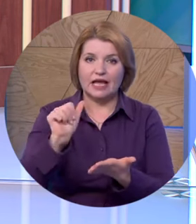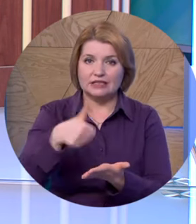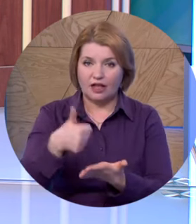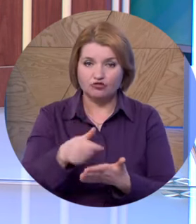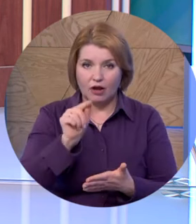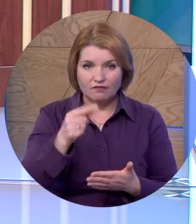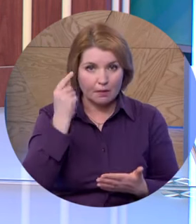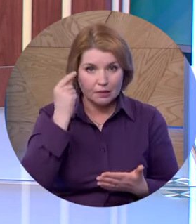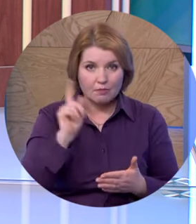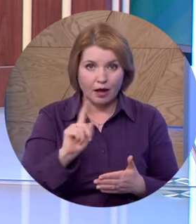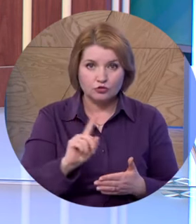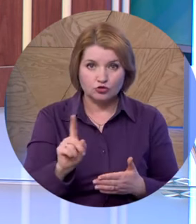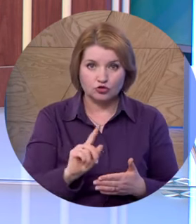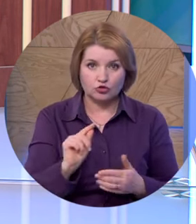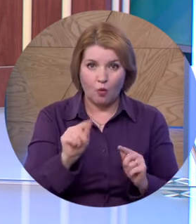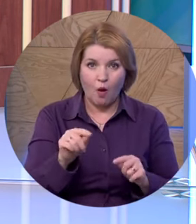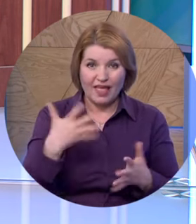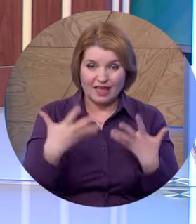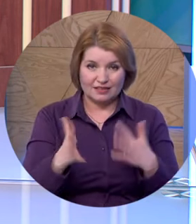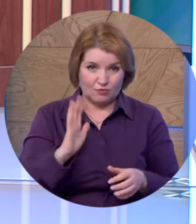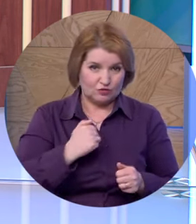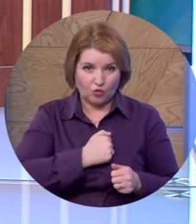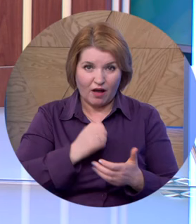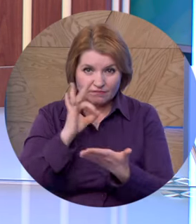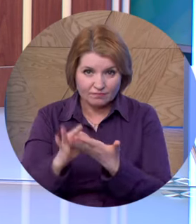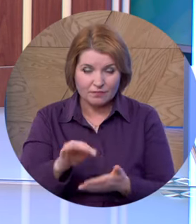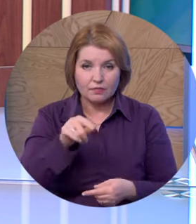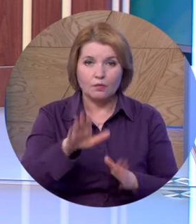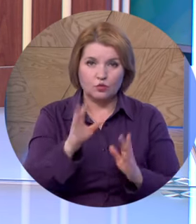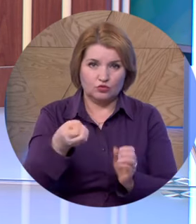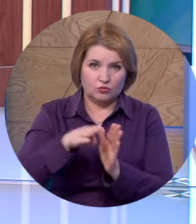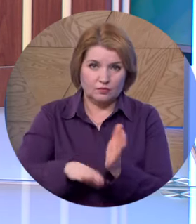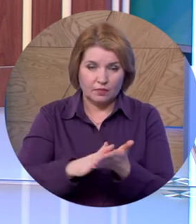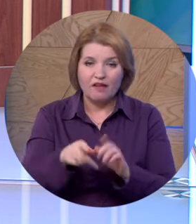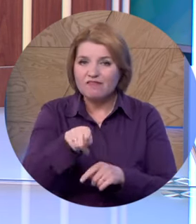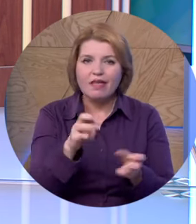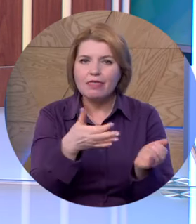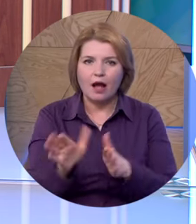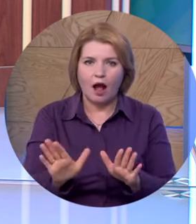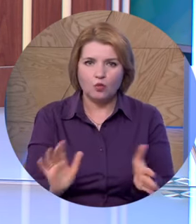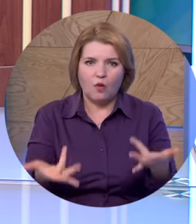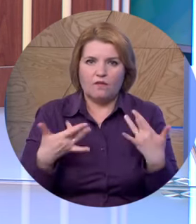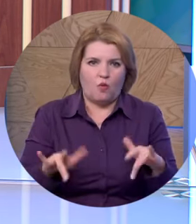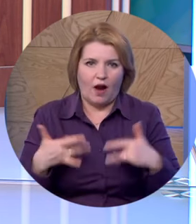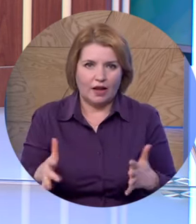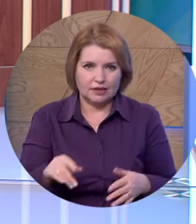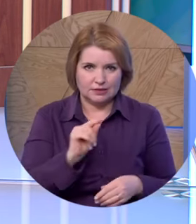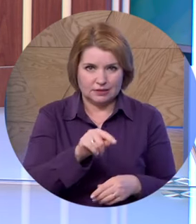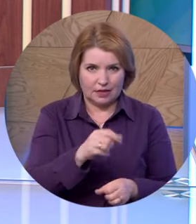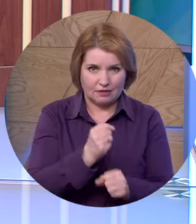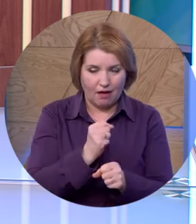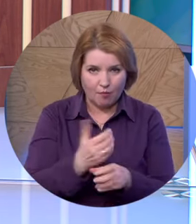жесткое противостояние этой манипуляции приведет к еще большим негативным последствиям. Вы не готовы увольняться с работы, все различных причин, неважно каких, и понимаете, что